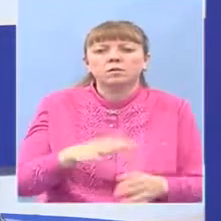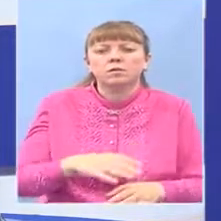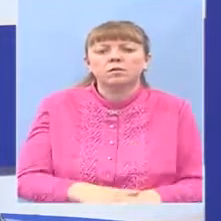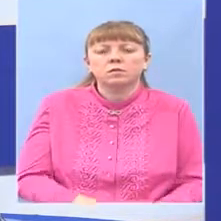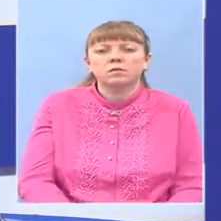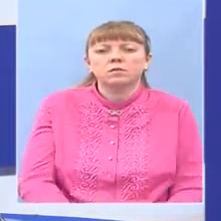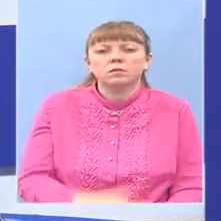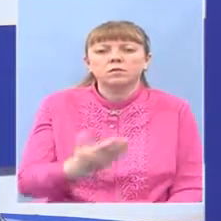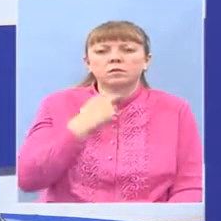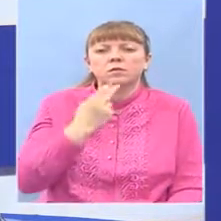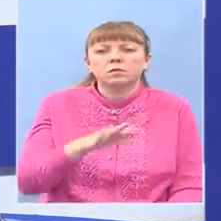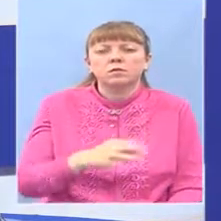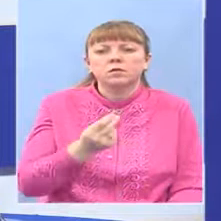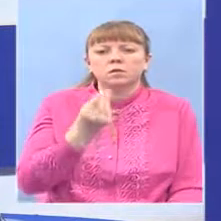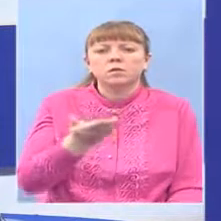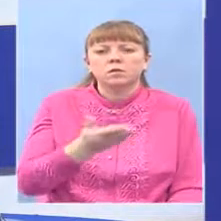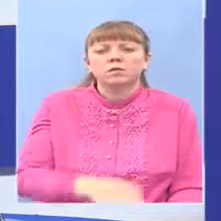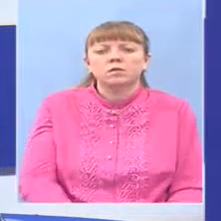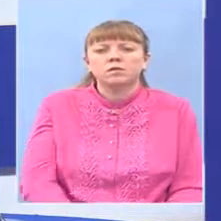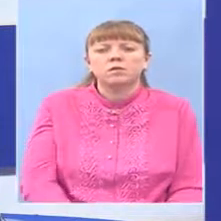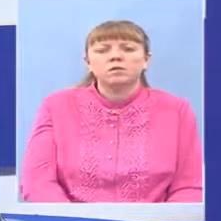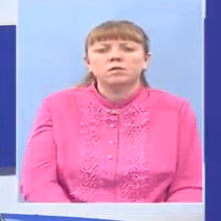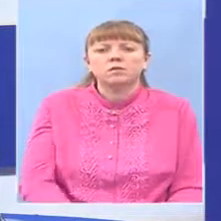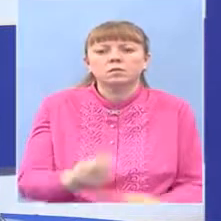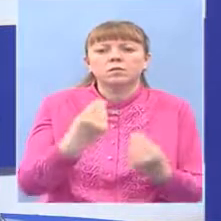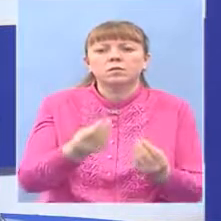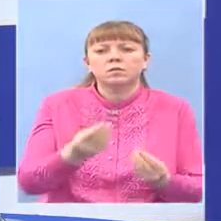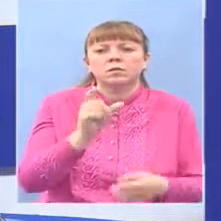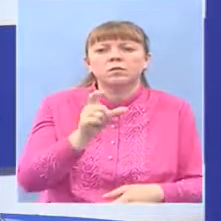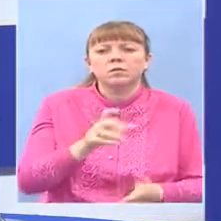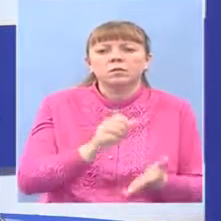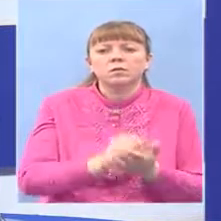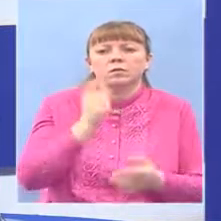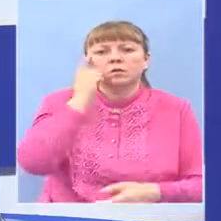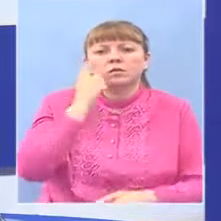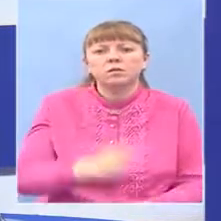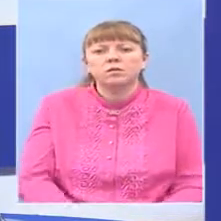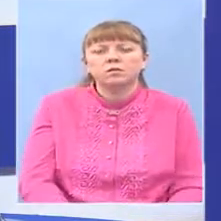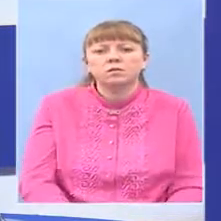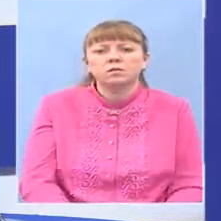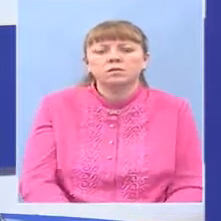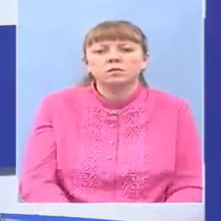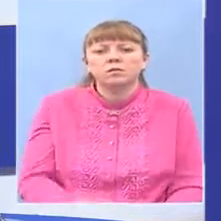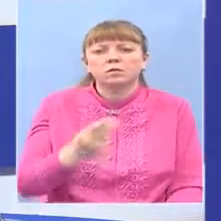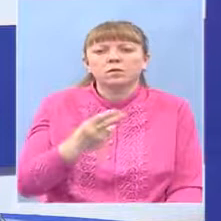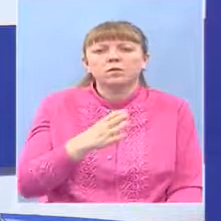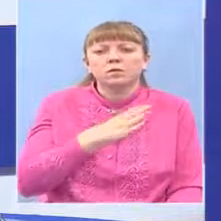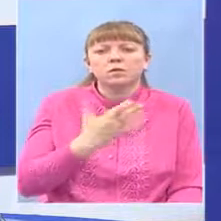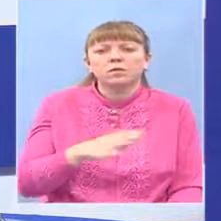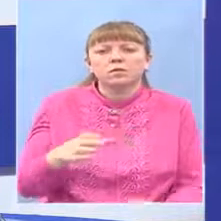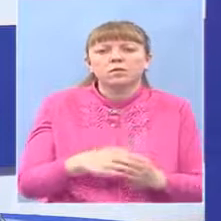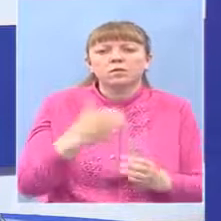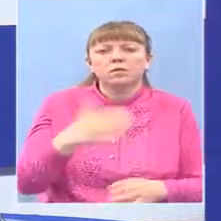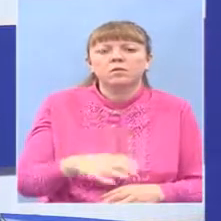основное внимание именно уделено вот этим деталям, да, распределить и отдать людям, которые будут заниматься решением. С одной стороны, должна быть некая